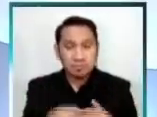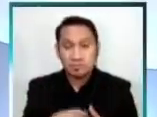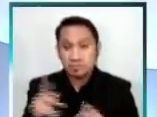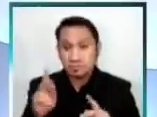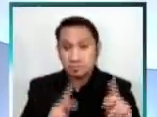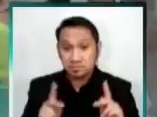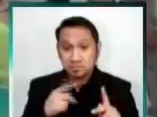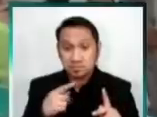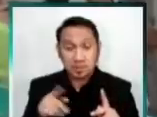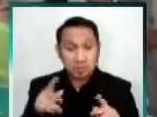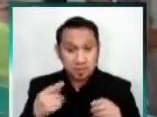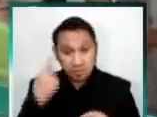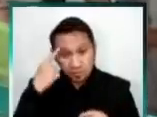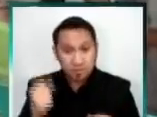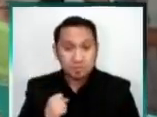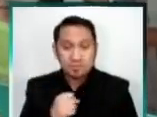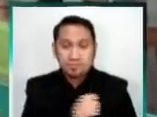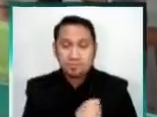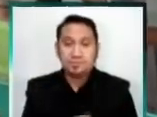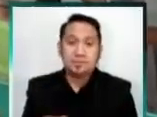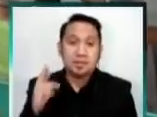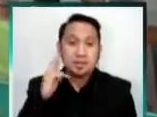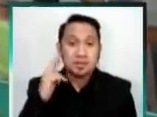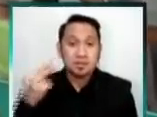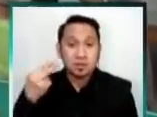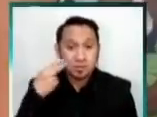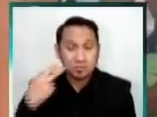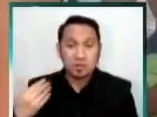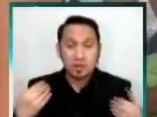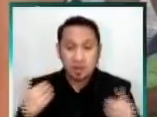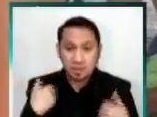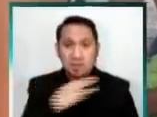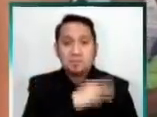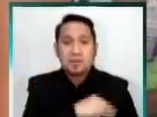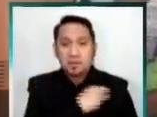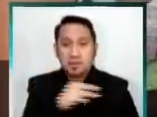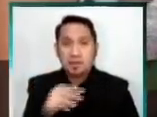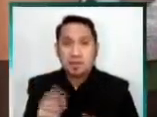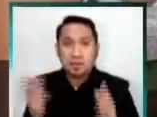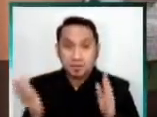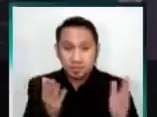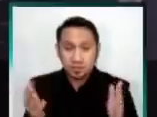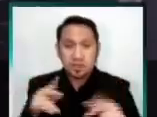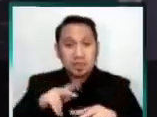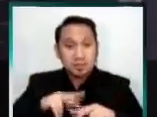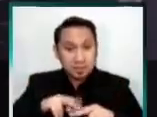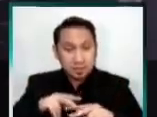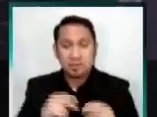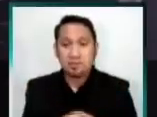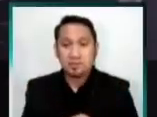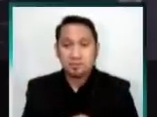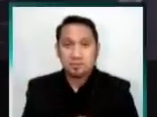pagka-senador. Si Senadora Risa Ontiveros nagsagawa ng medical mission sa Mangaldan, Pangasinan. Nag-courtesy call siya